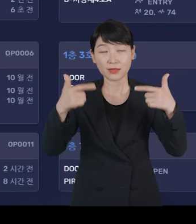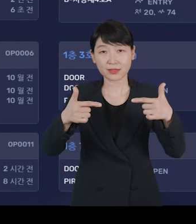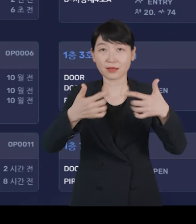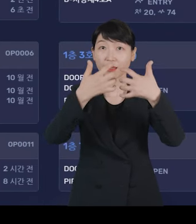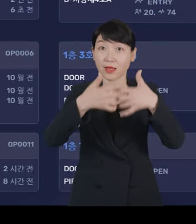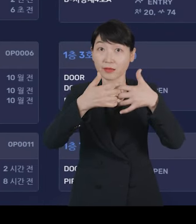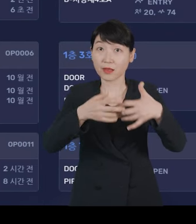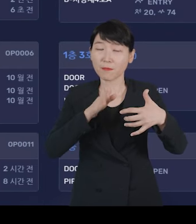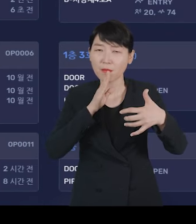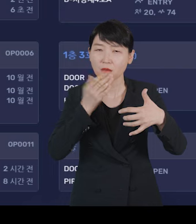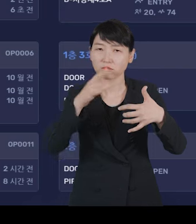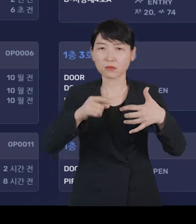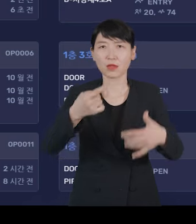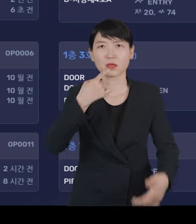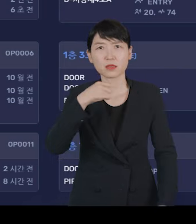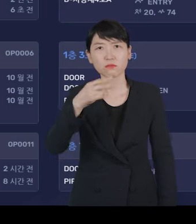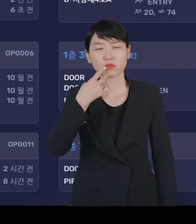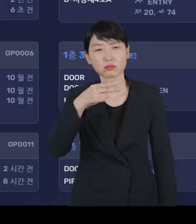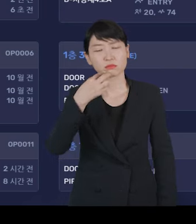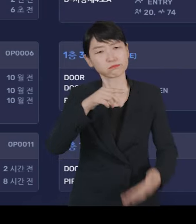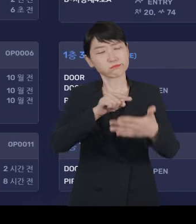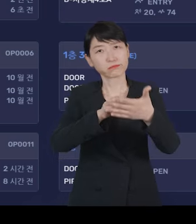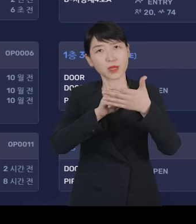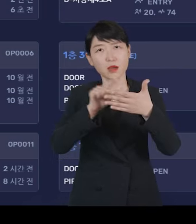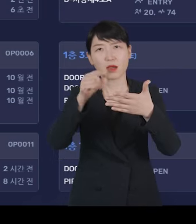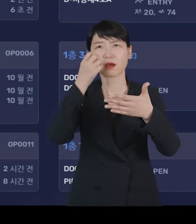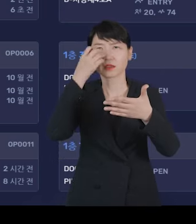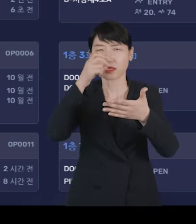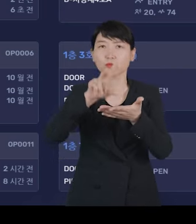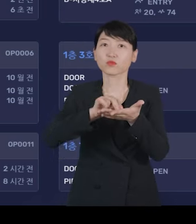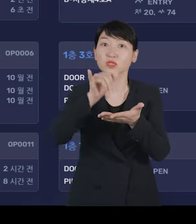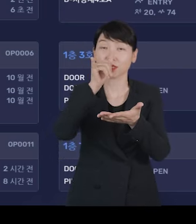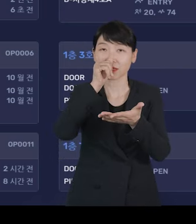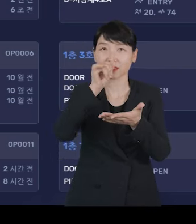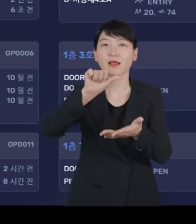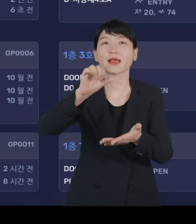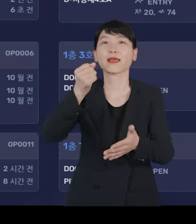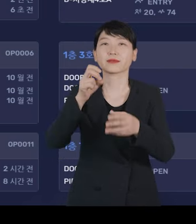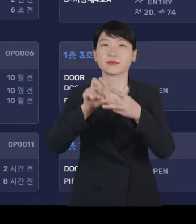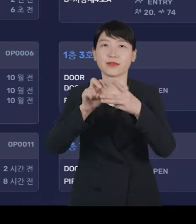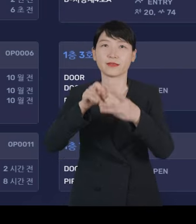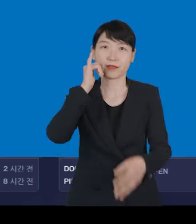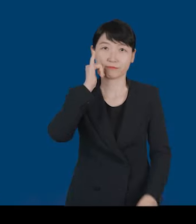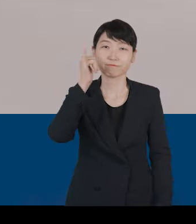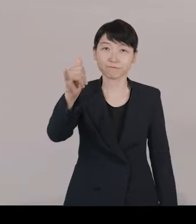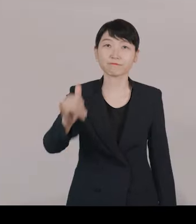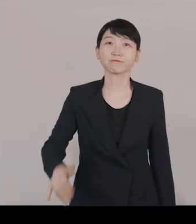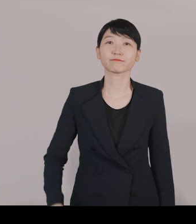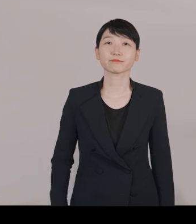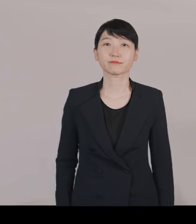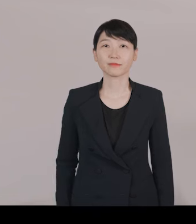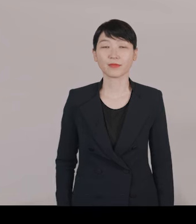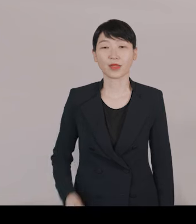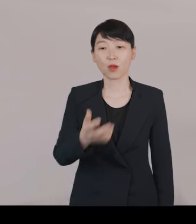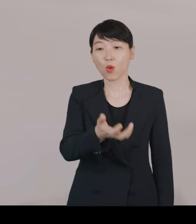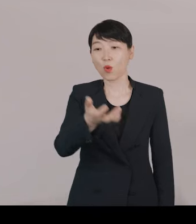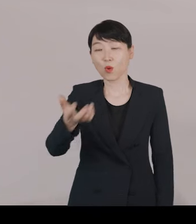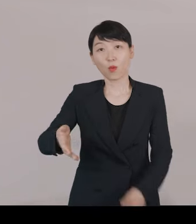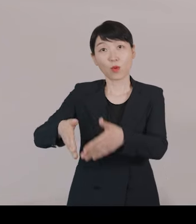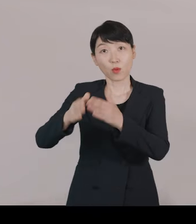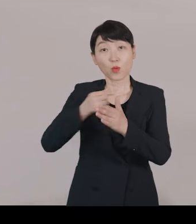이상으로 표기될 경우 기기 문제가 발생한 것이므로 이때에도 역시 AS 센터로 연락 주시고 시설